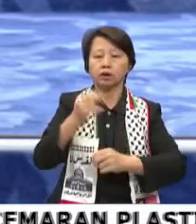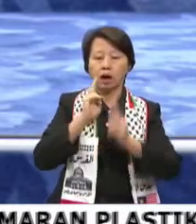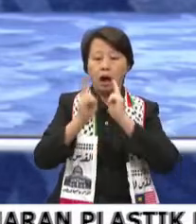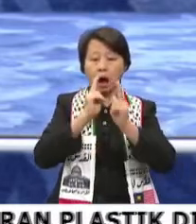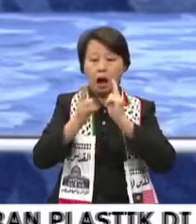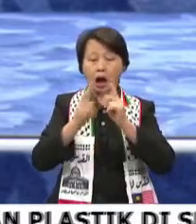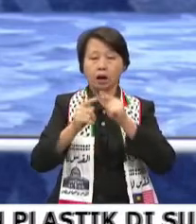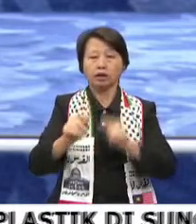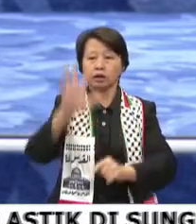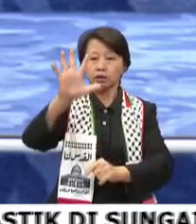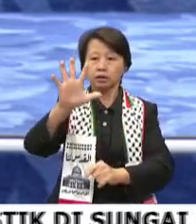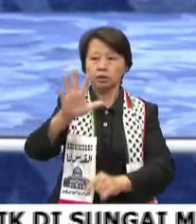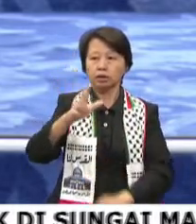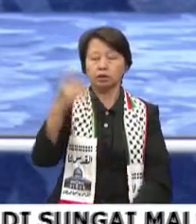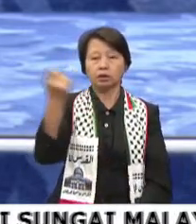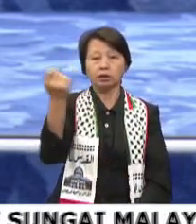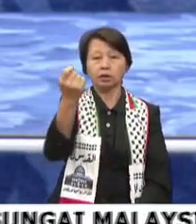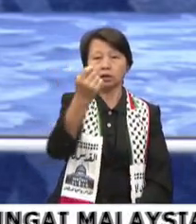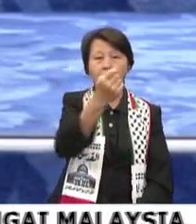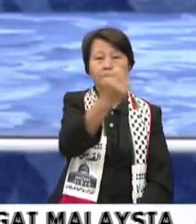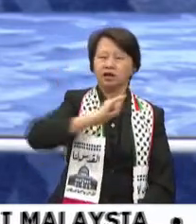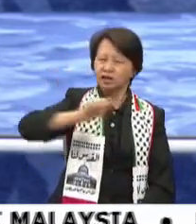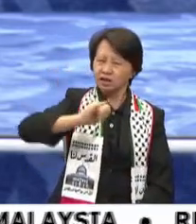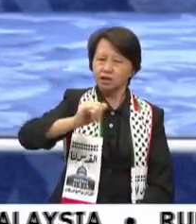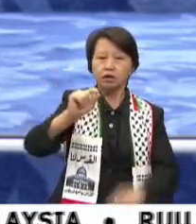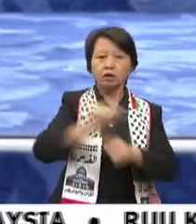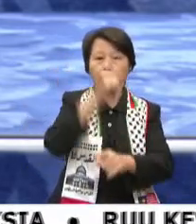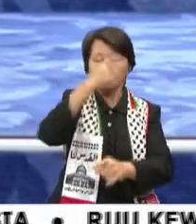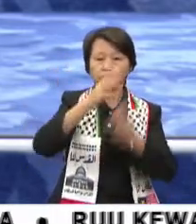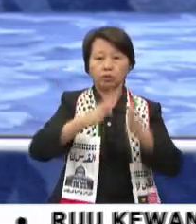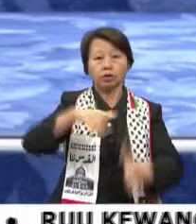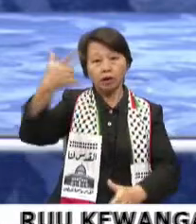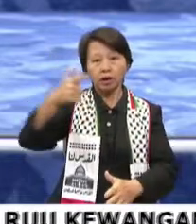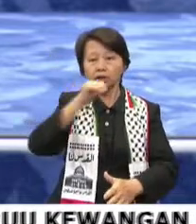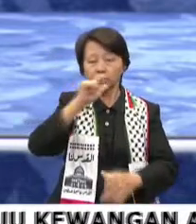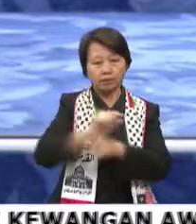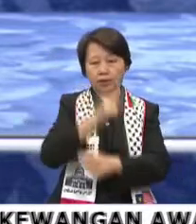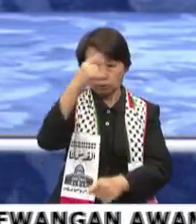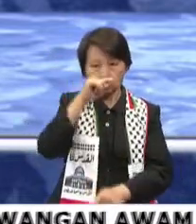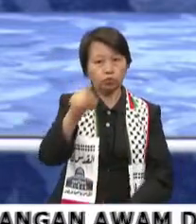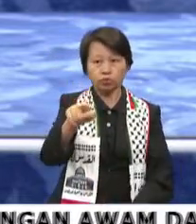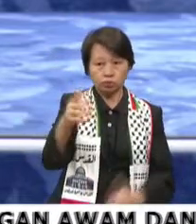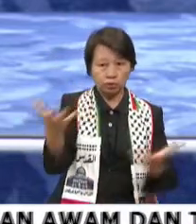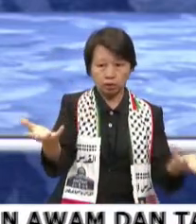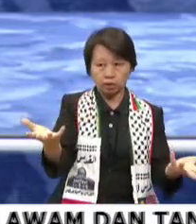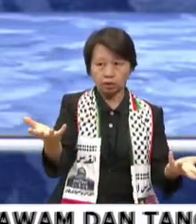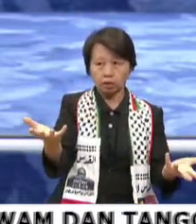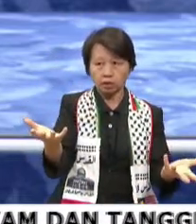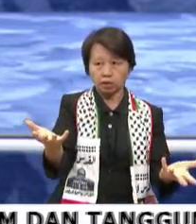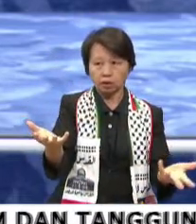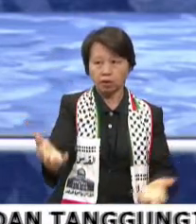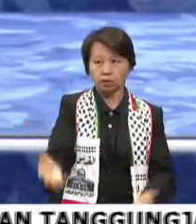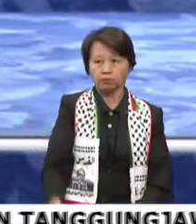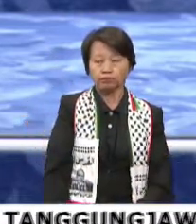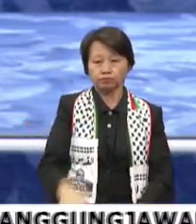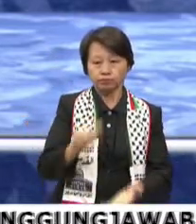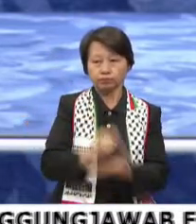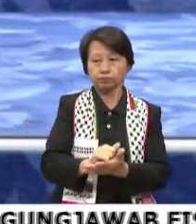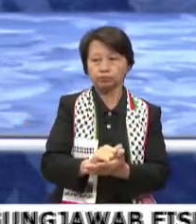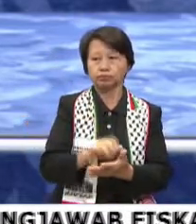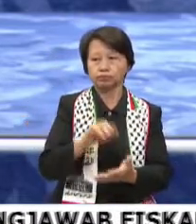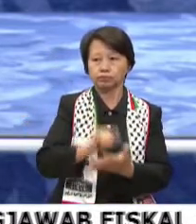itu lima tafalun terpakai kepada orang lain tak terpakai kepada kamu baca ayat Quran salah